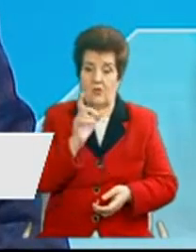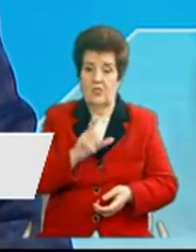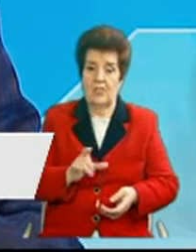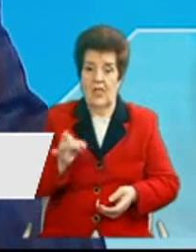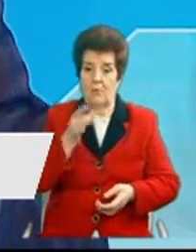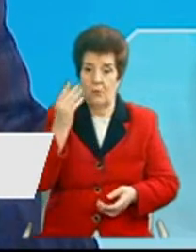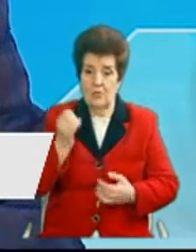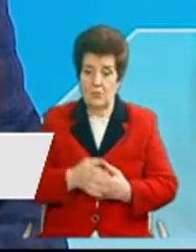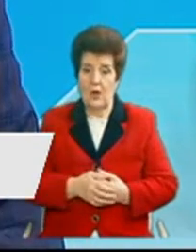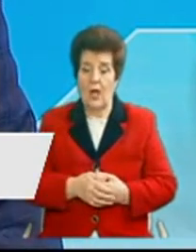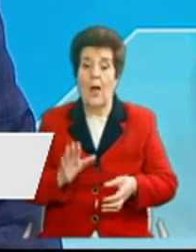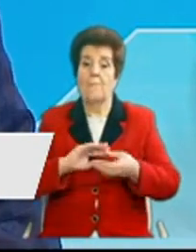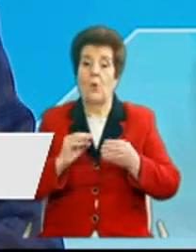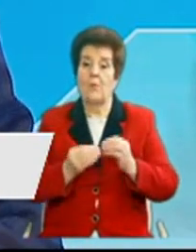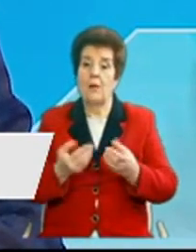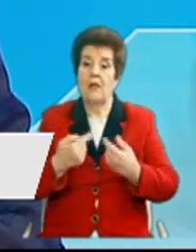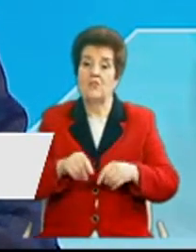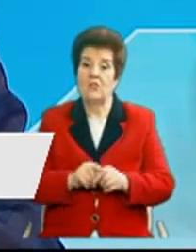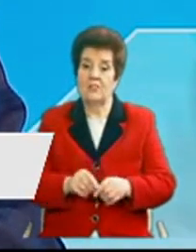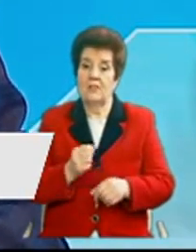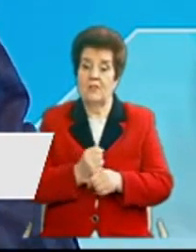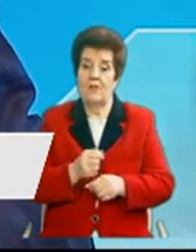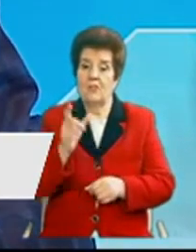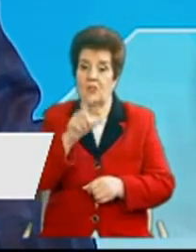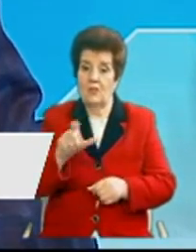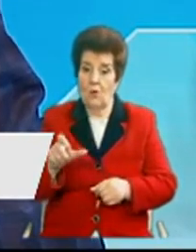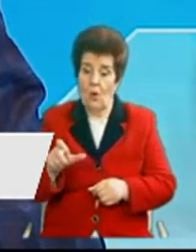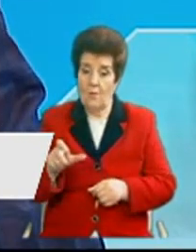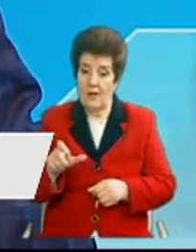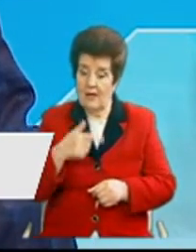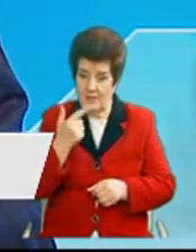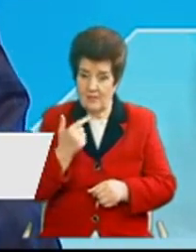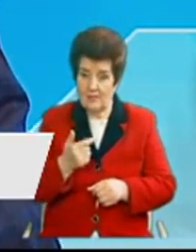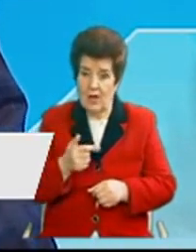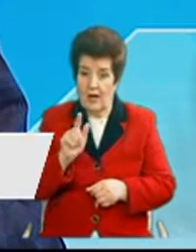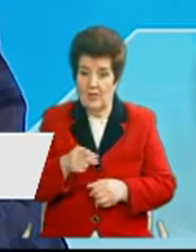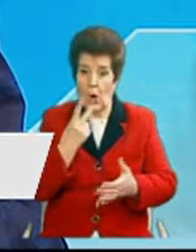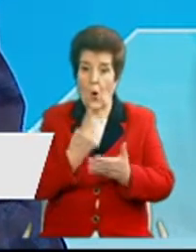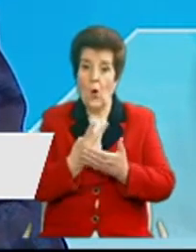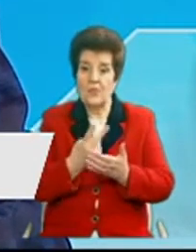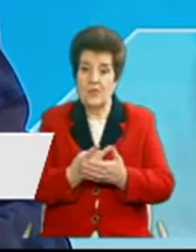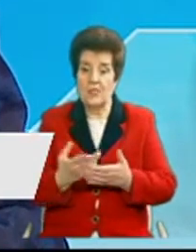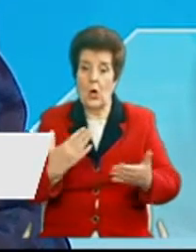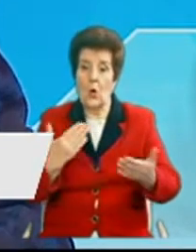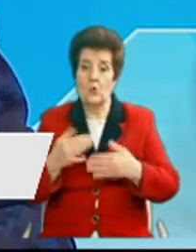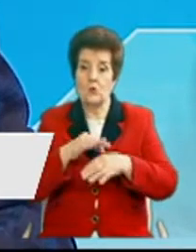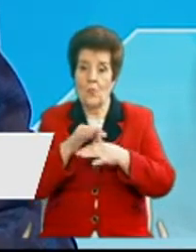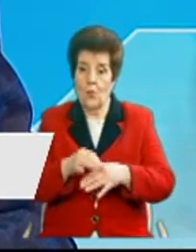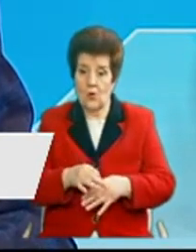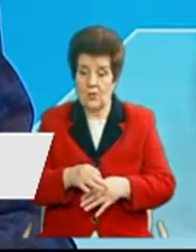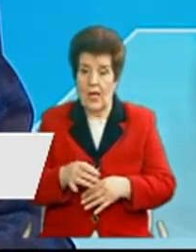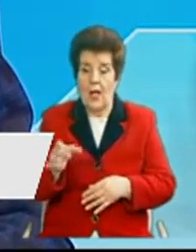acesta, problemele acestea le abordează cetățenii, fiindcă ei așa au observat că se comportă